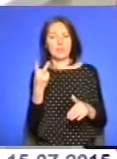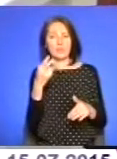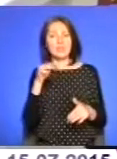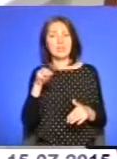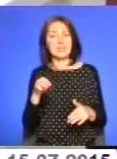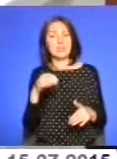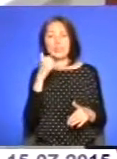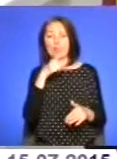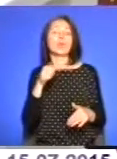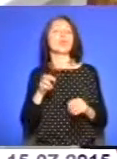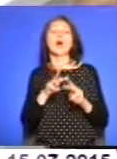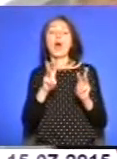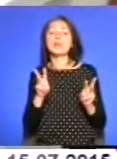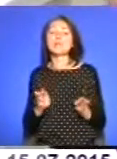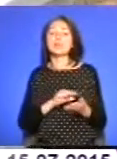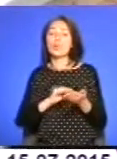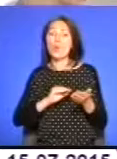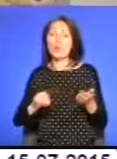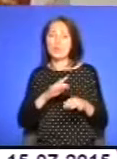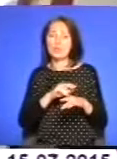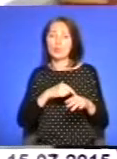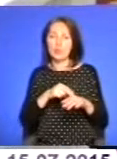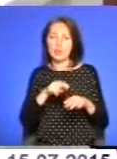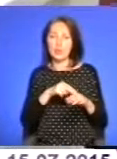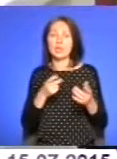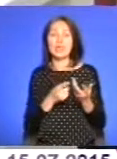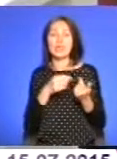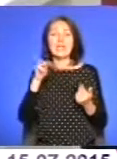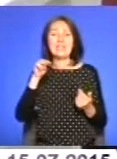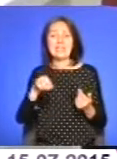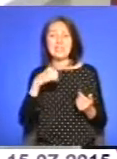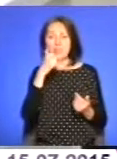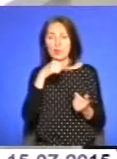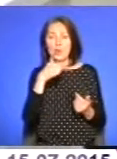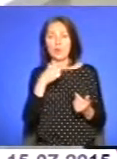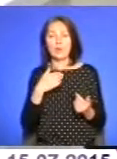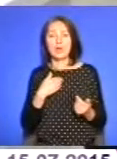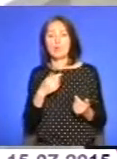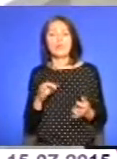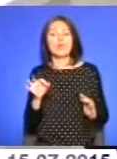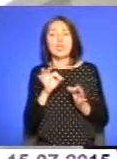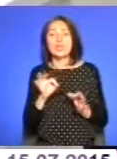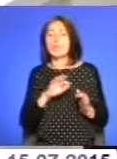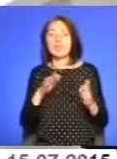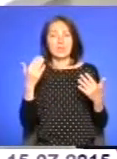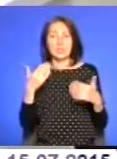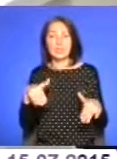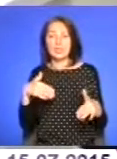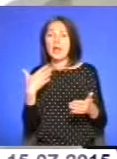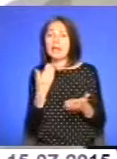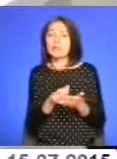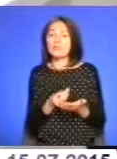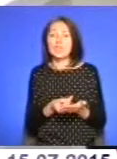а Святому Письму кілька тисяч років, воно ніколи не втрачає